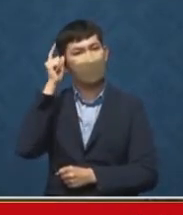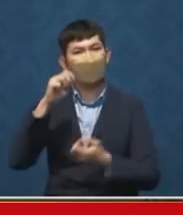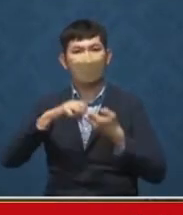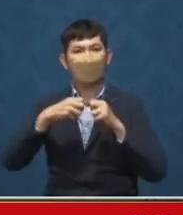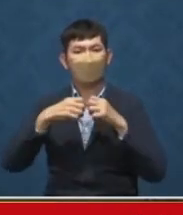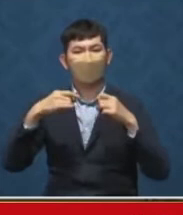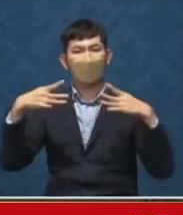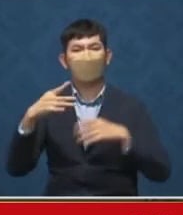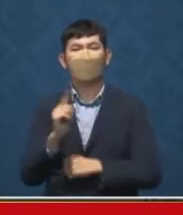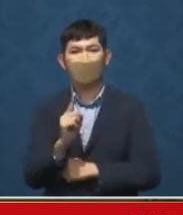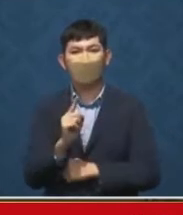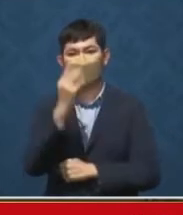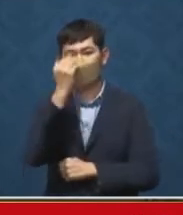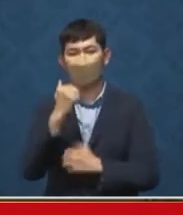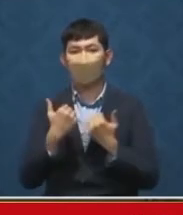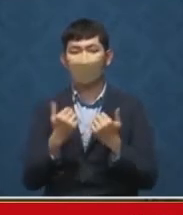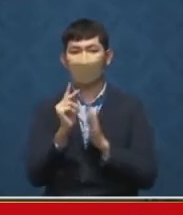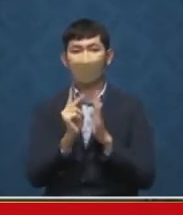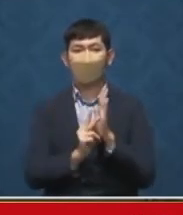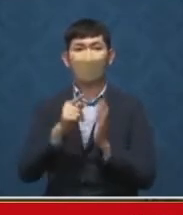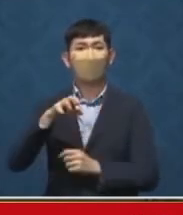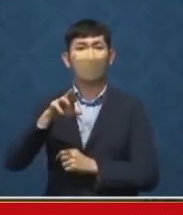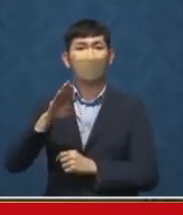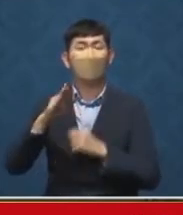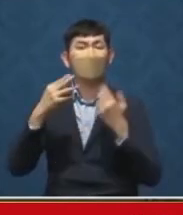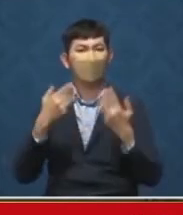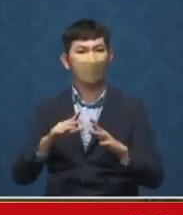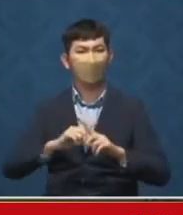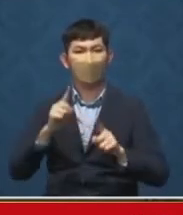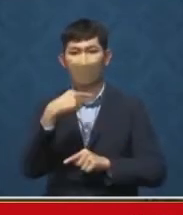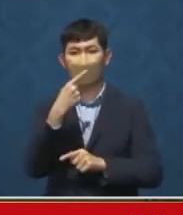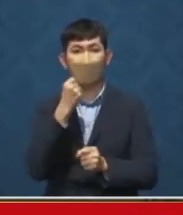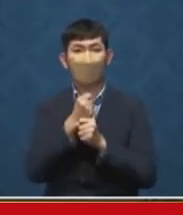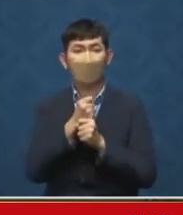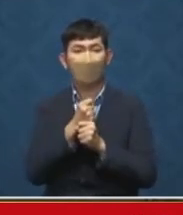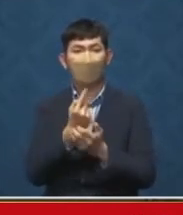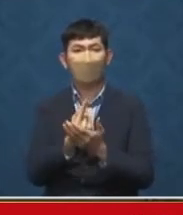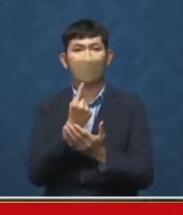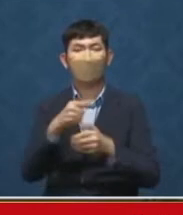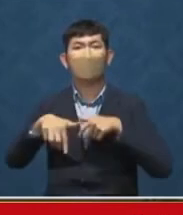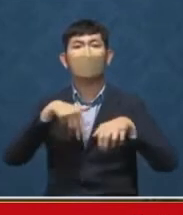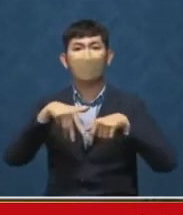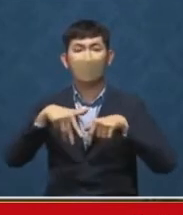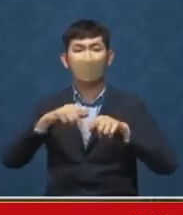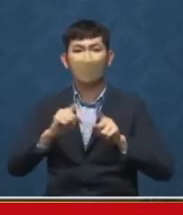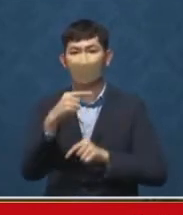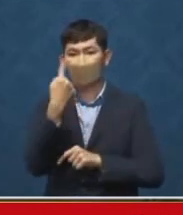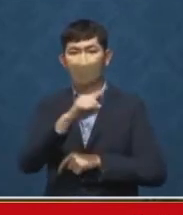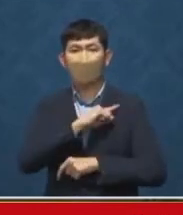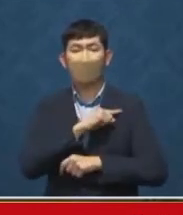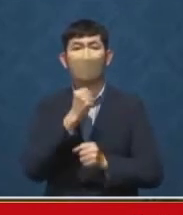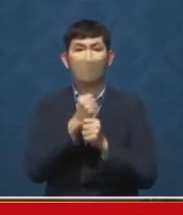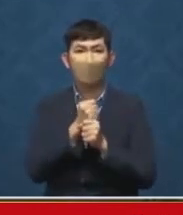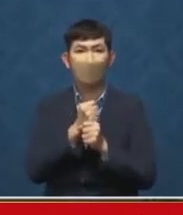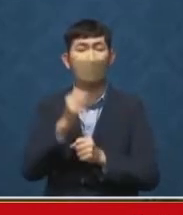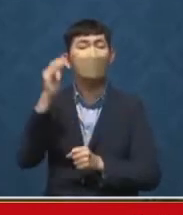มก็ยังมองเห็นไม่ออกว่ามันจะขัดแย้งกันยังไงในเมื่อเราออกพรบ.ไปแล้วเนี่ยคนที่ออกพรบ.ก็คือตัว